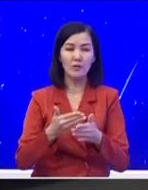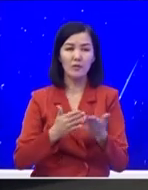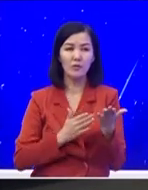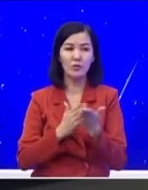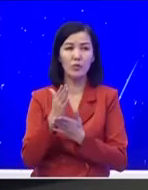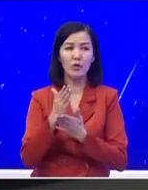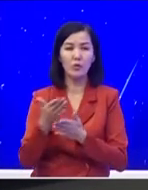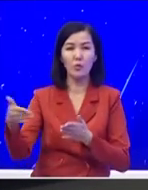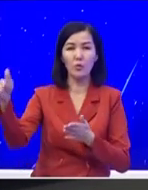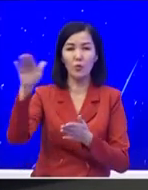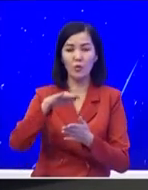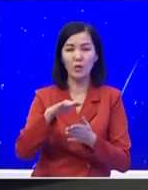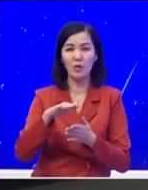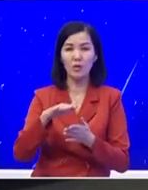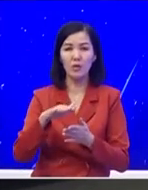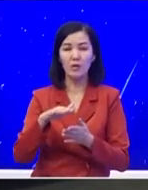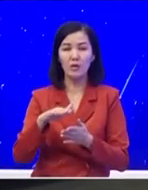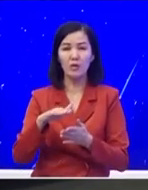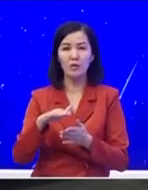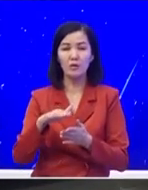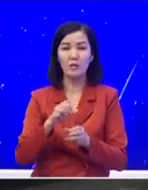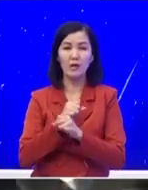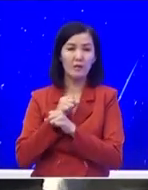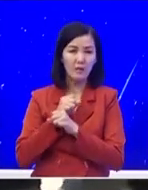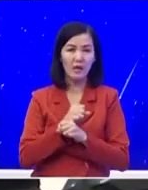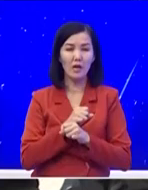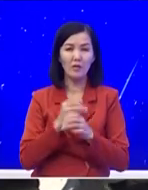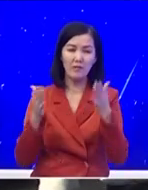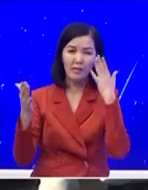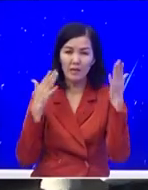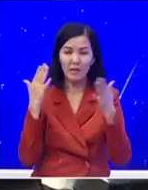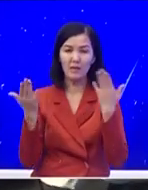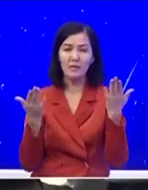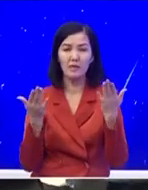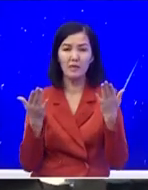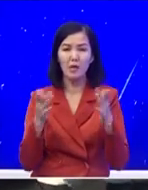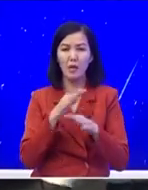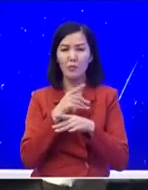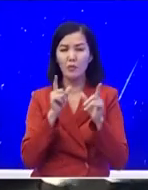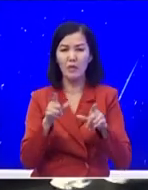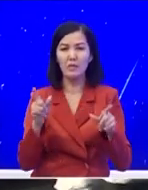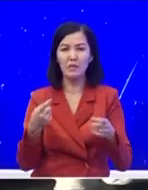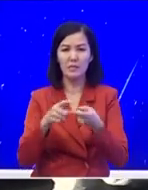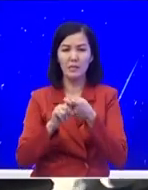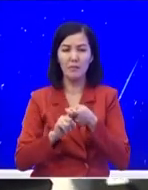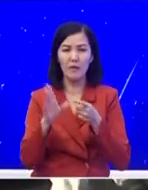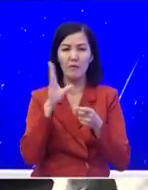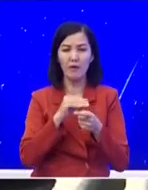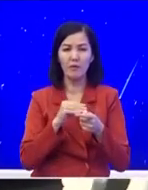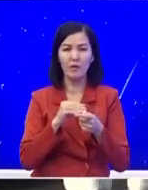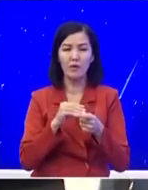гор. Располагается, тополяну накрывает, отдыхает. Но многие из них, значит, в результате заболевают. И